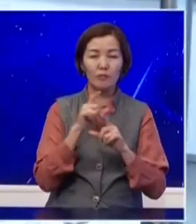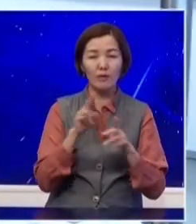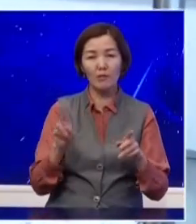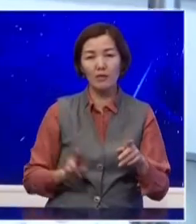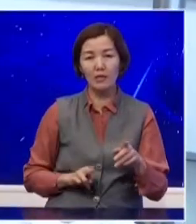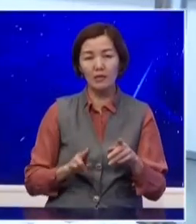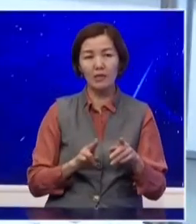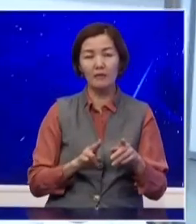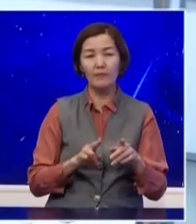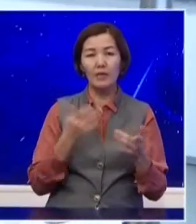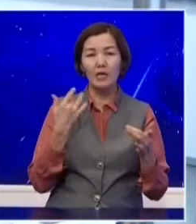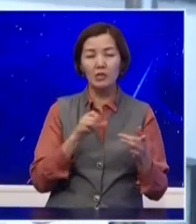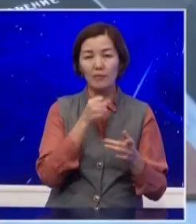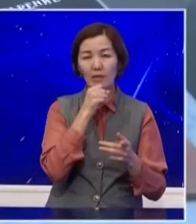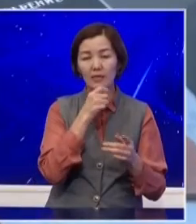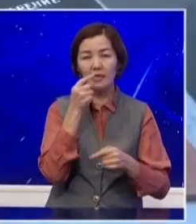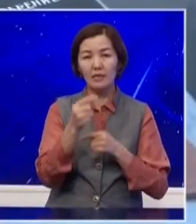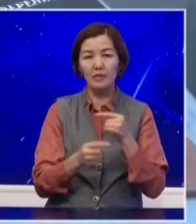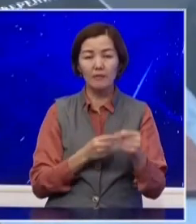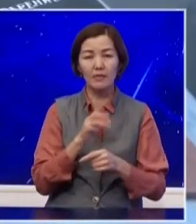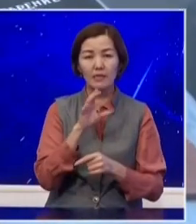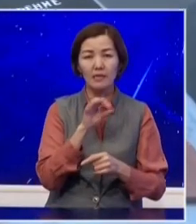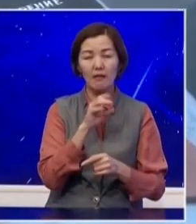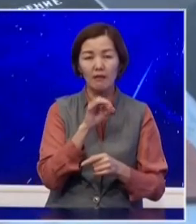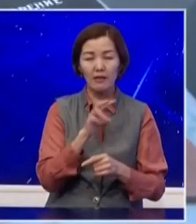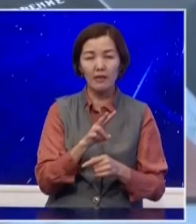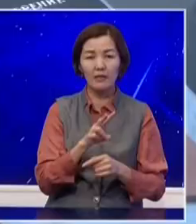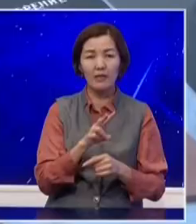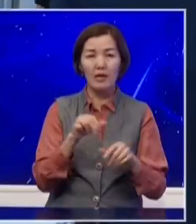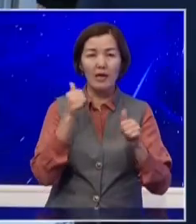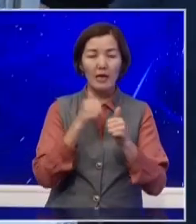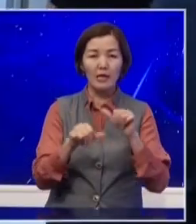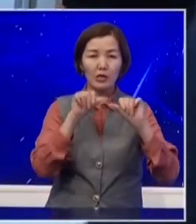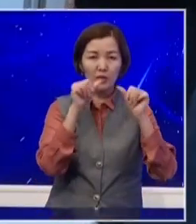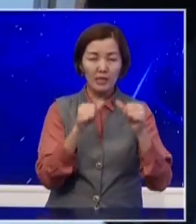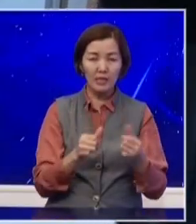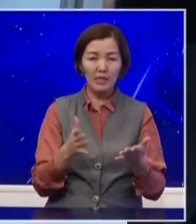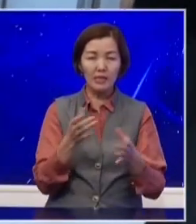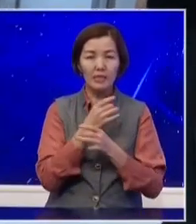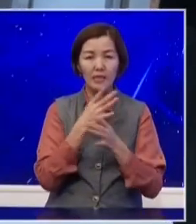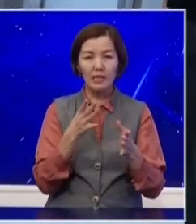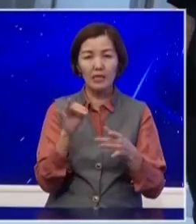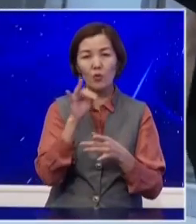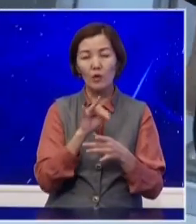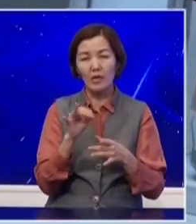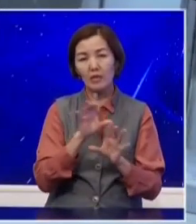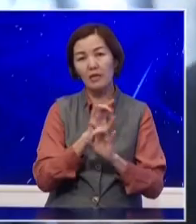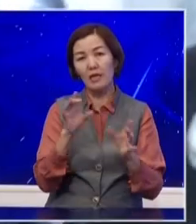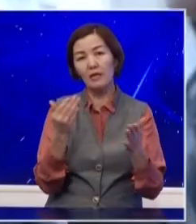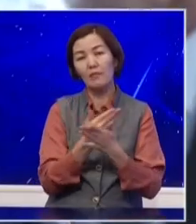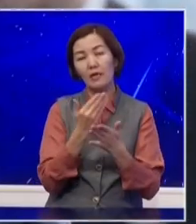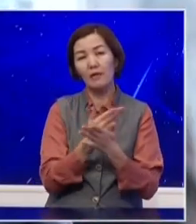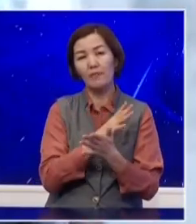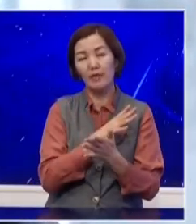директоры һәм Жамбыл ата немересі Салтанат Жамбылова әр жәрдігердің тарихы мен оның қолданыста болған кезеңдерін әңгімелеп